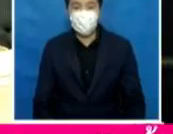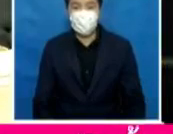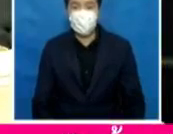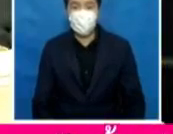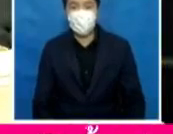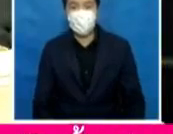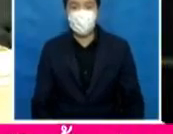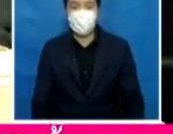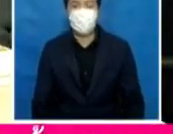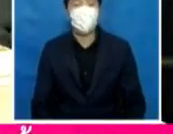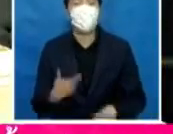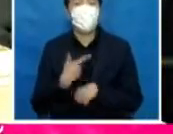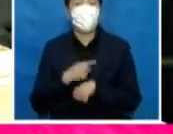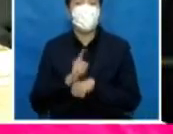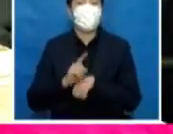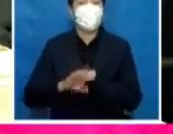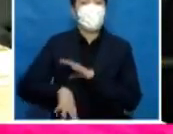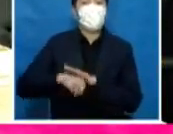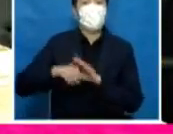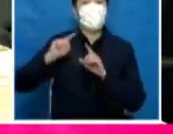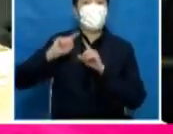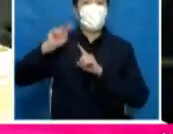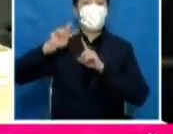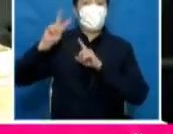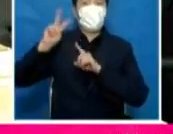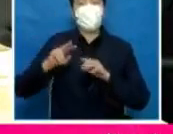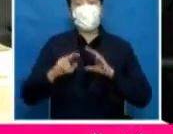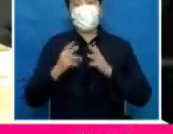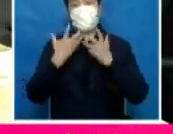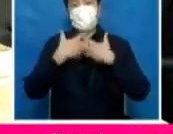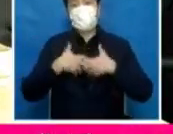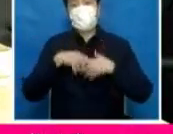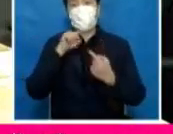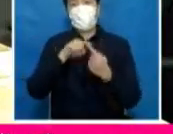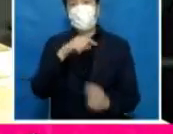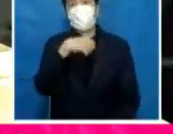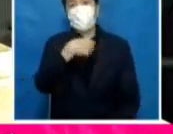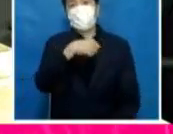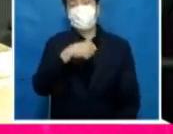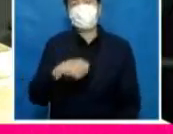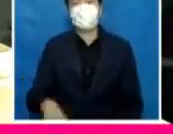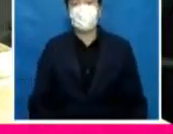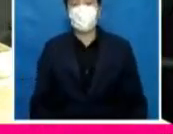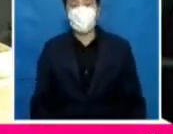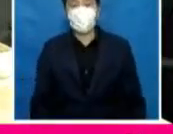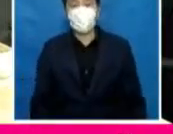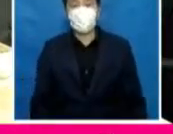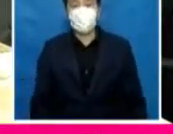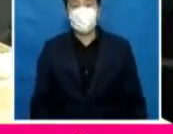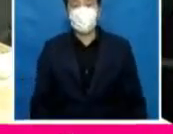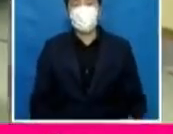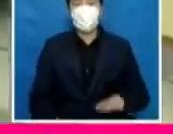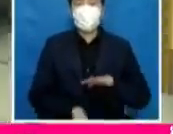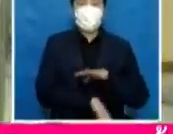ประธานกรรมการสุ่มจับลูกบอลลูกที่2ใช้กับเครื่องออกรางวัลหลัก10